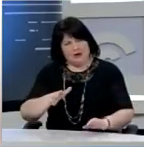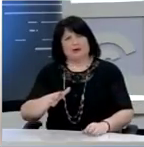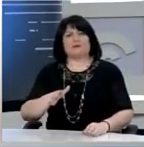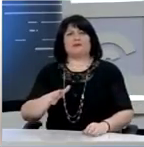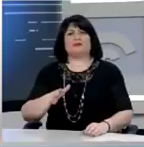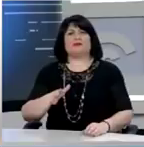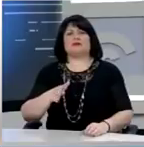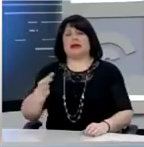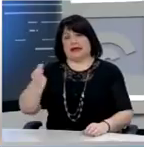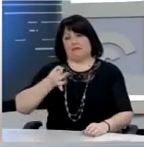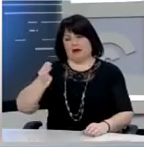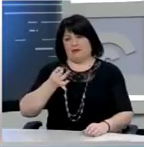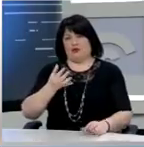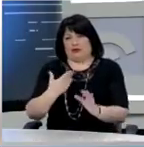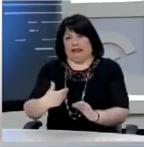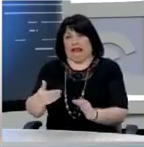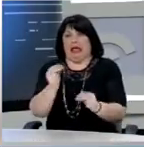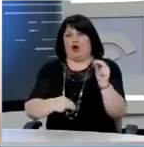είναι προεκλογικές παροχές.